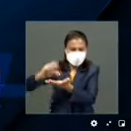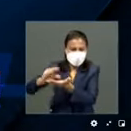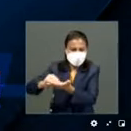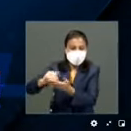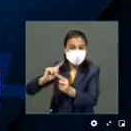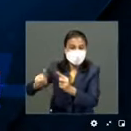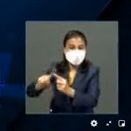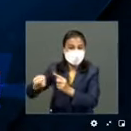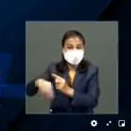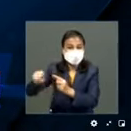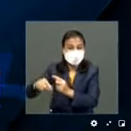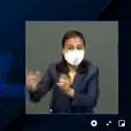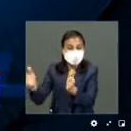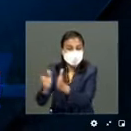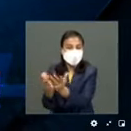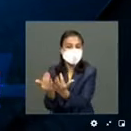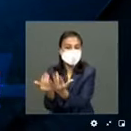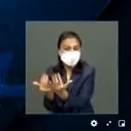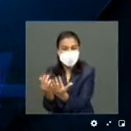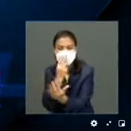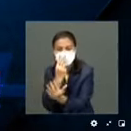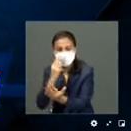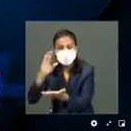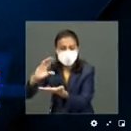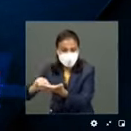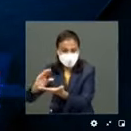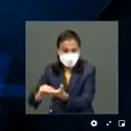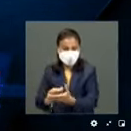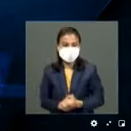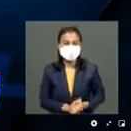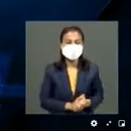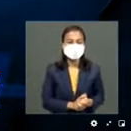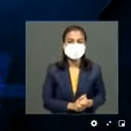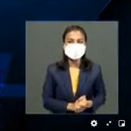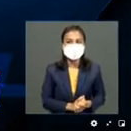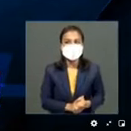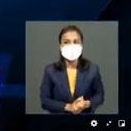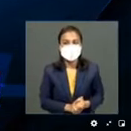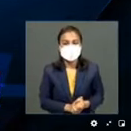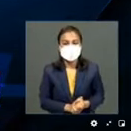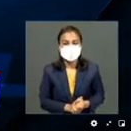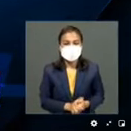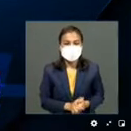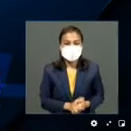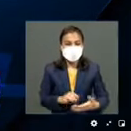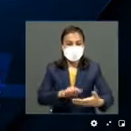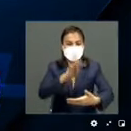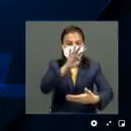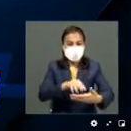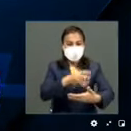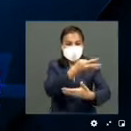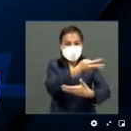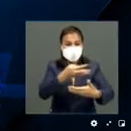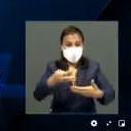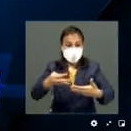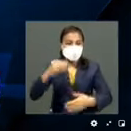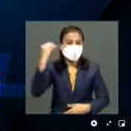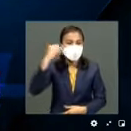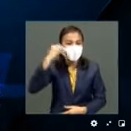ละวันก็จะอัปเดตให้ทุกท่านได้ติดตามไปดูในส่วนของแผนการตรวจรายวันนะ